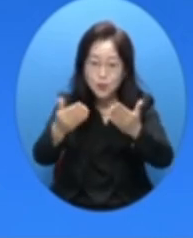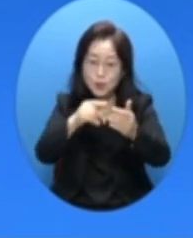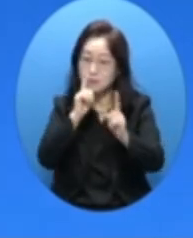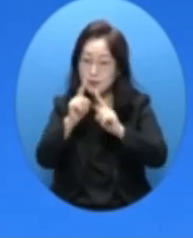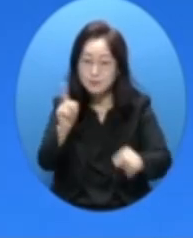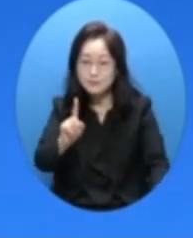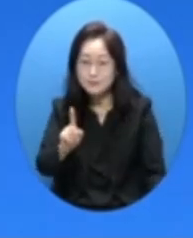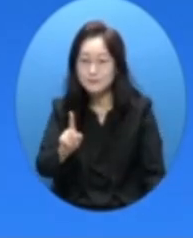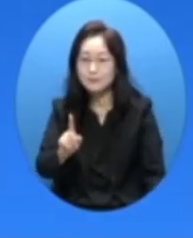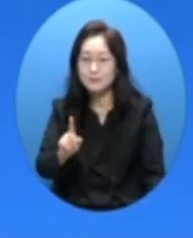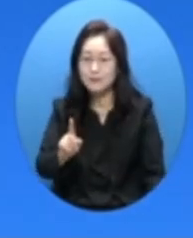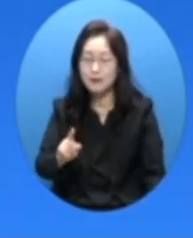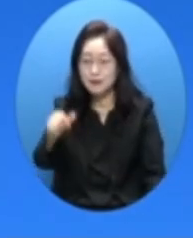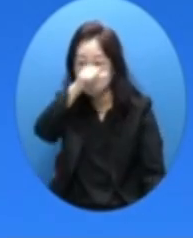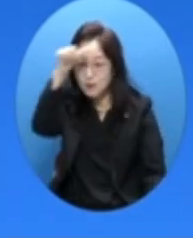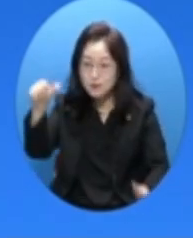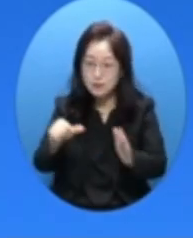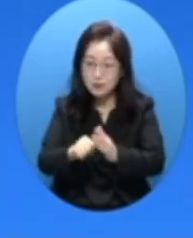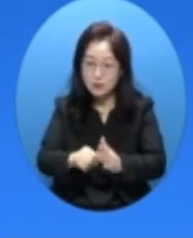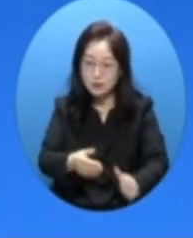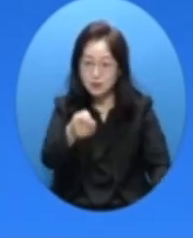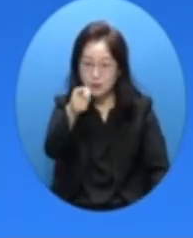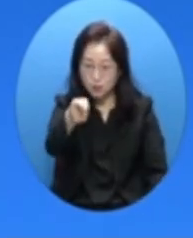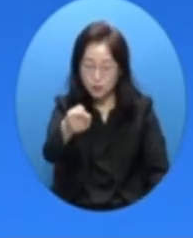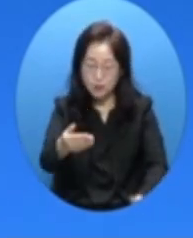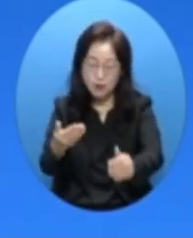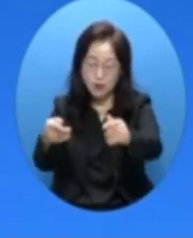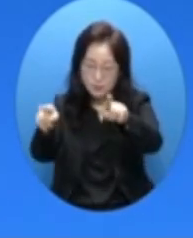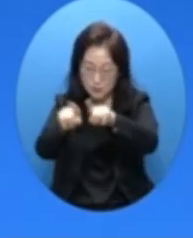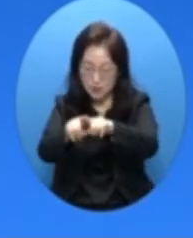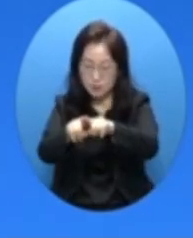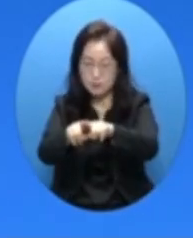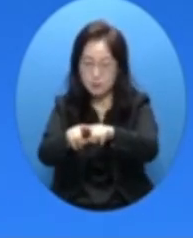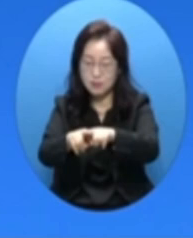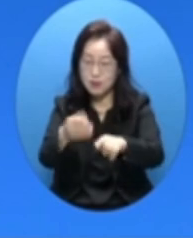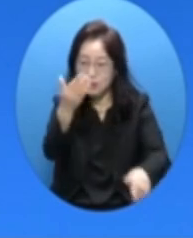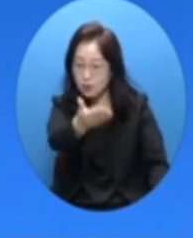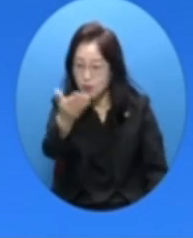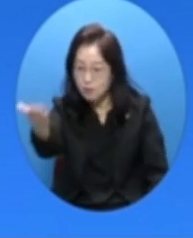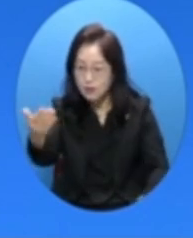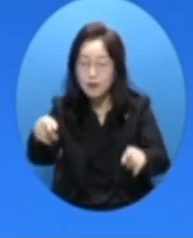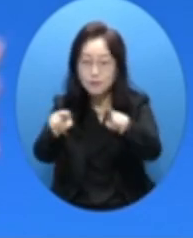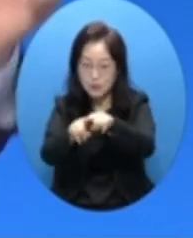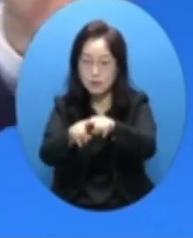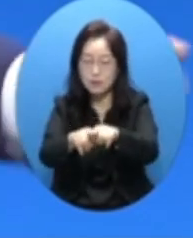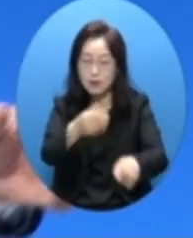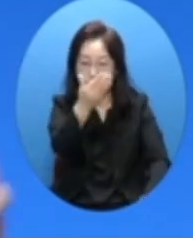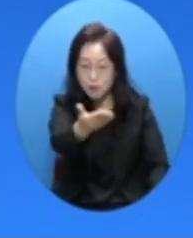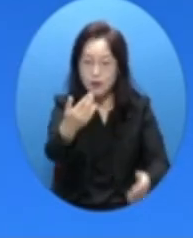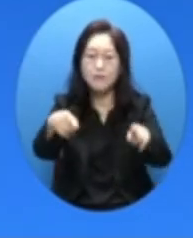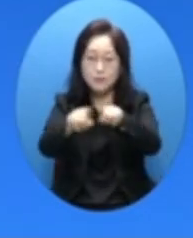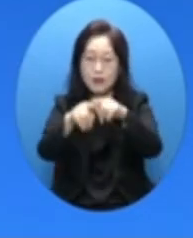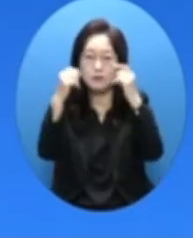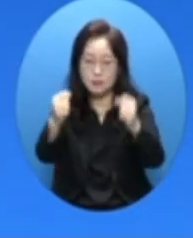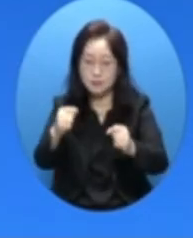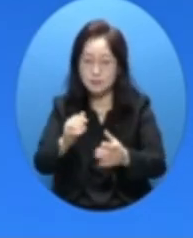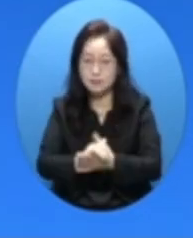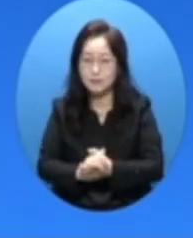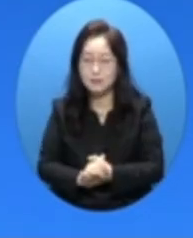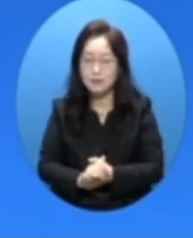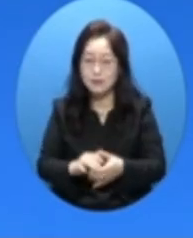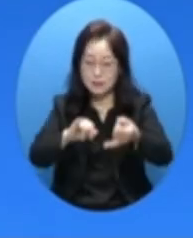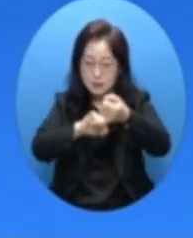감사함을 지은 찬송입니다 한 평생 내가 너와 함께 하리라 내가 너와 함께 하리라 내가 너 함께 하